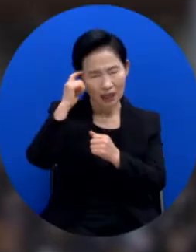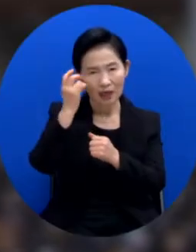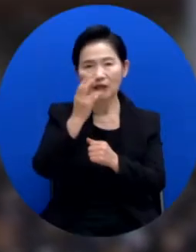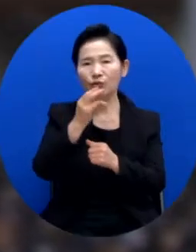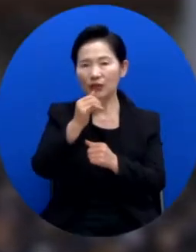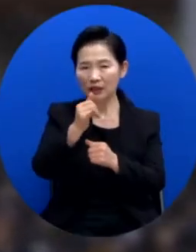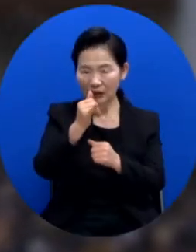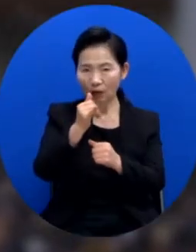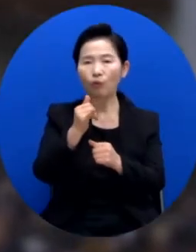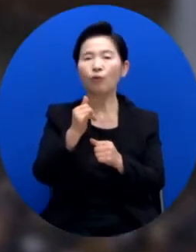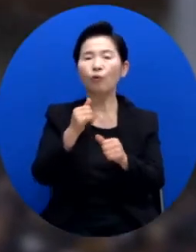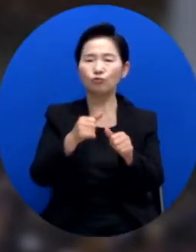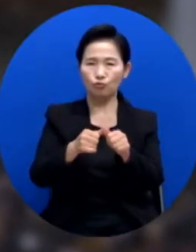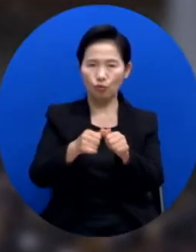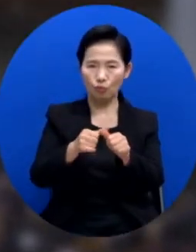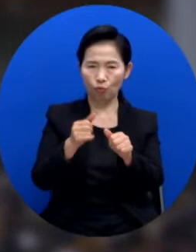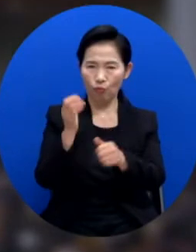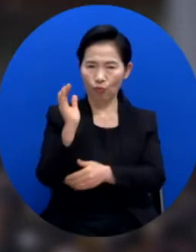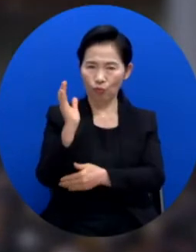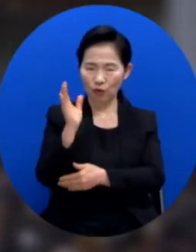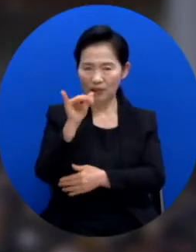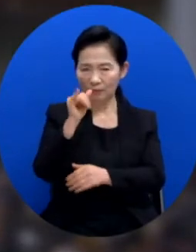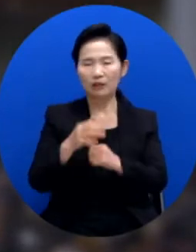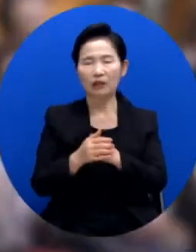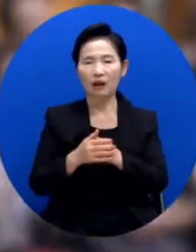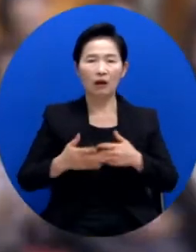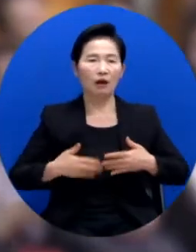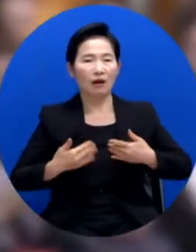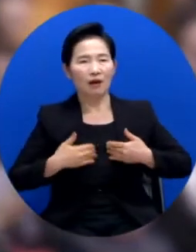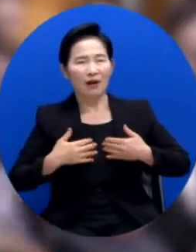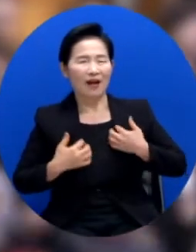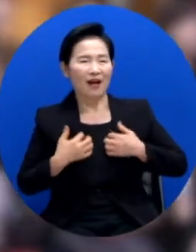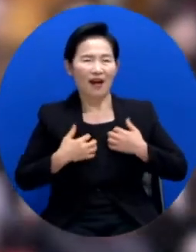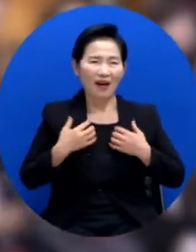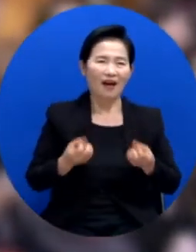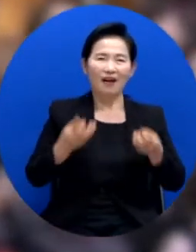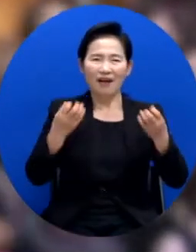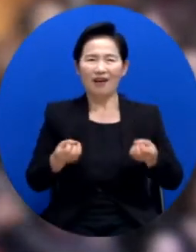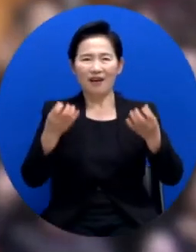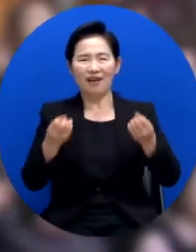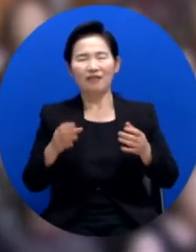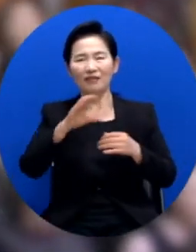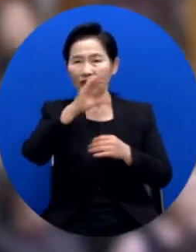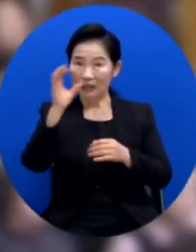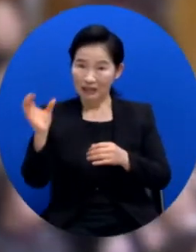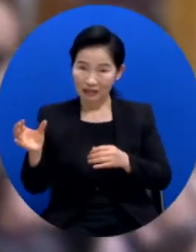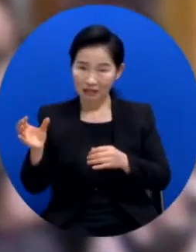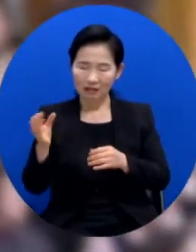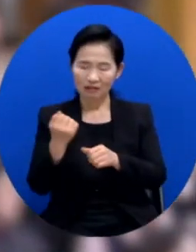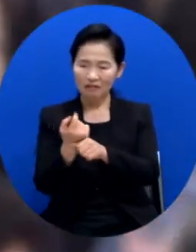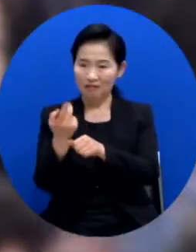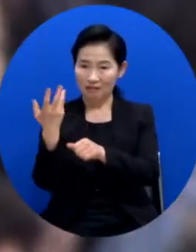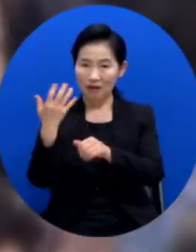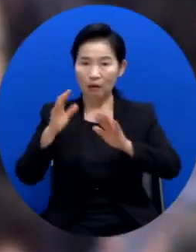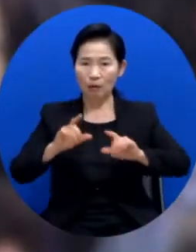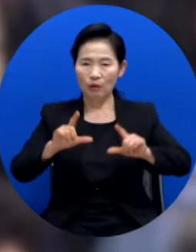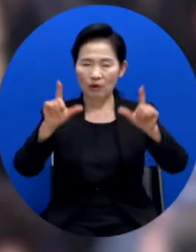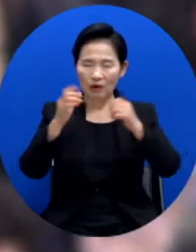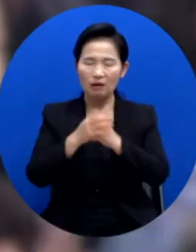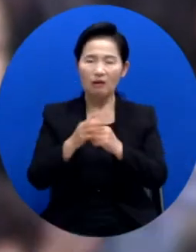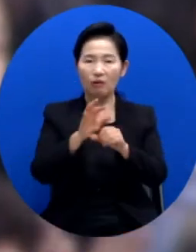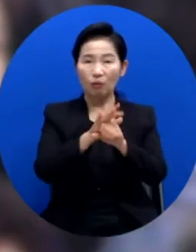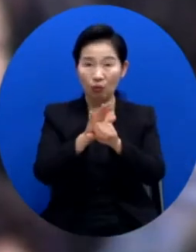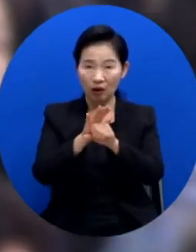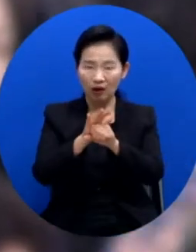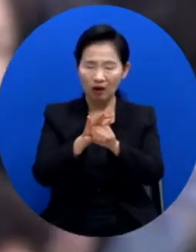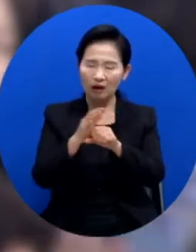조언입니다. 들뜬 분위기 속 반복되는 연례 행사처럼 보낸 기존의 성탄절. 올해는 코로나로 낮아진 상황